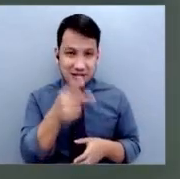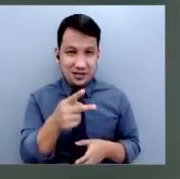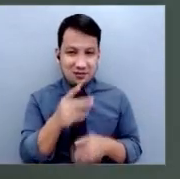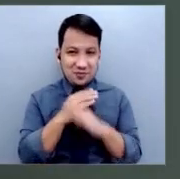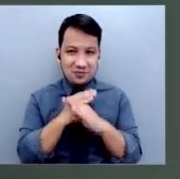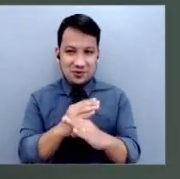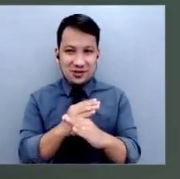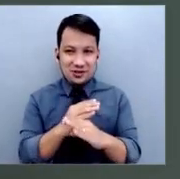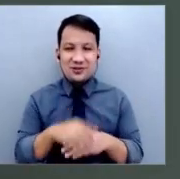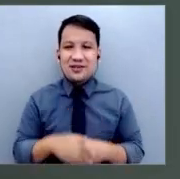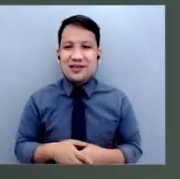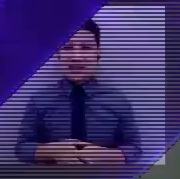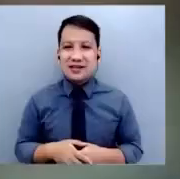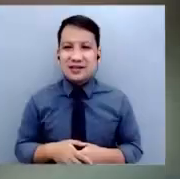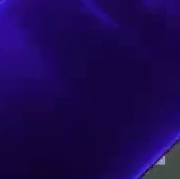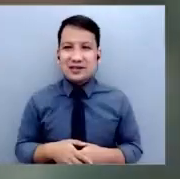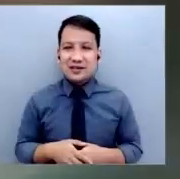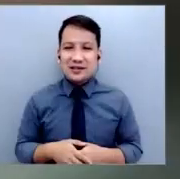potassium.